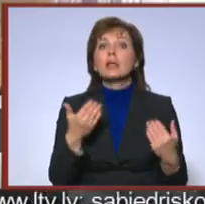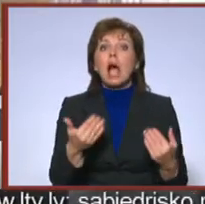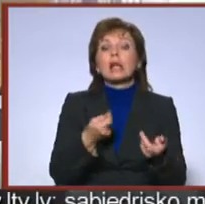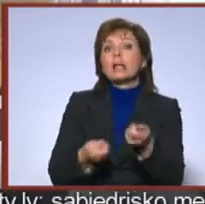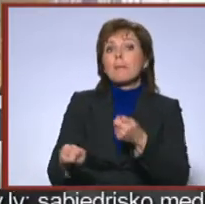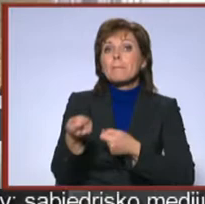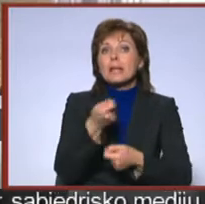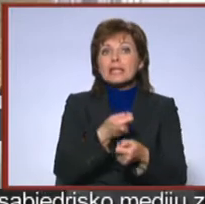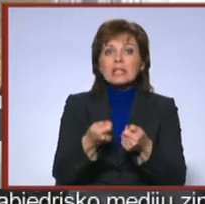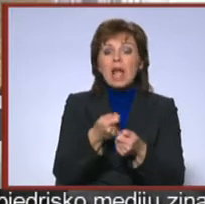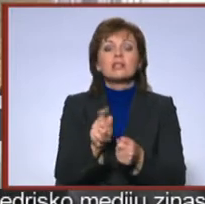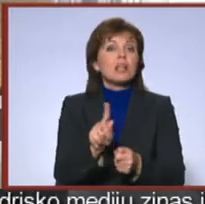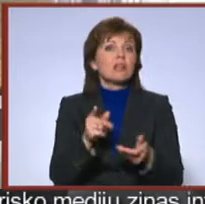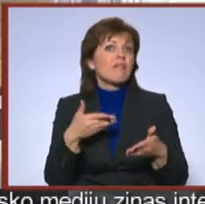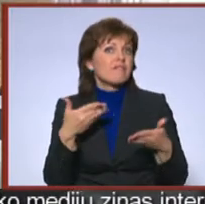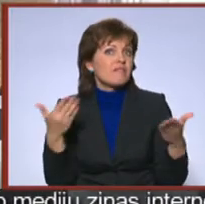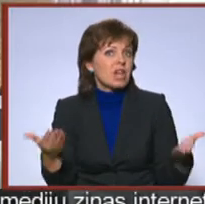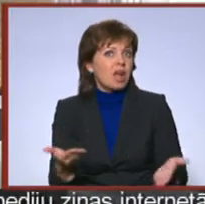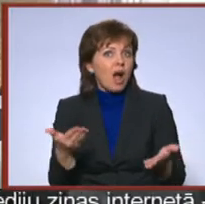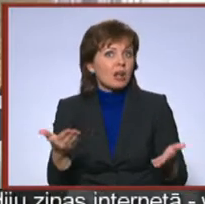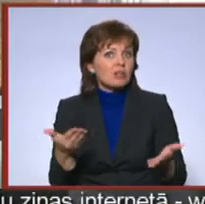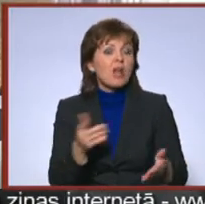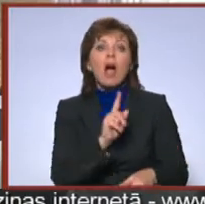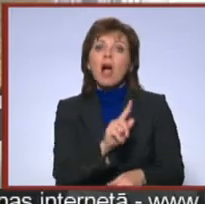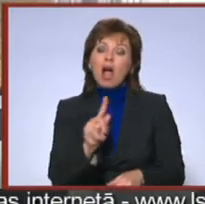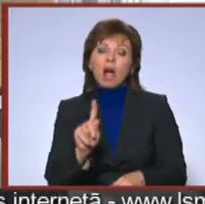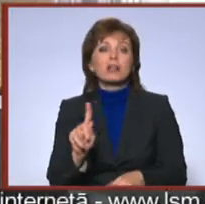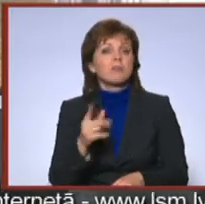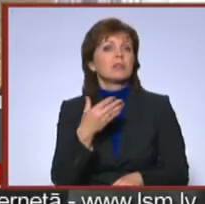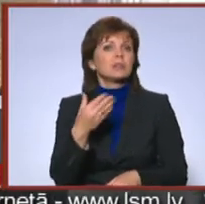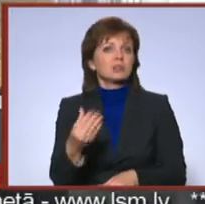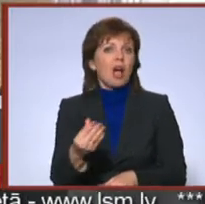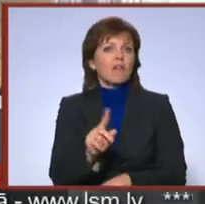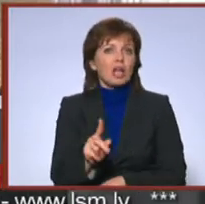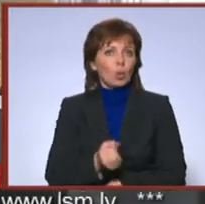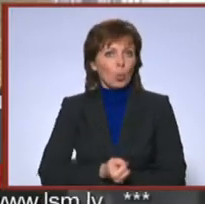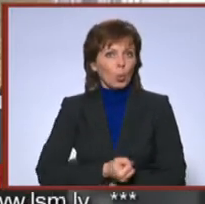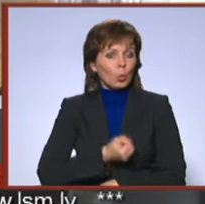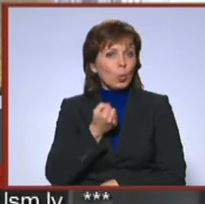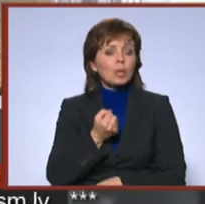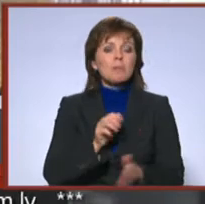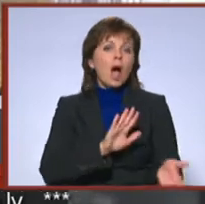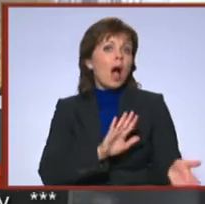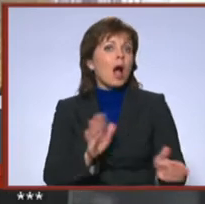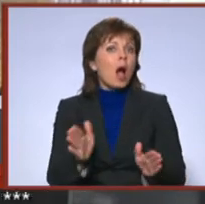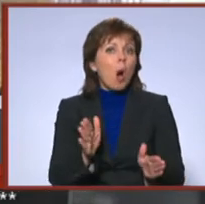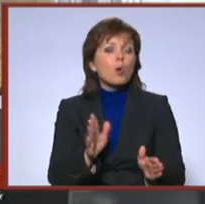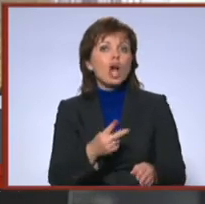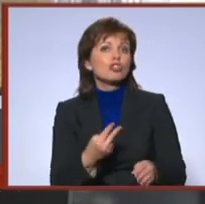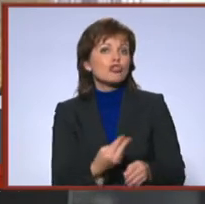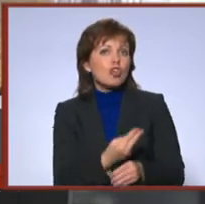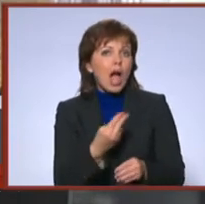biznes, kas būtu vieglas. Katram ir savas grūtības un kaut kādi